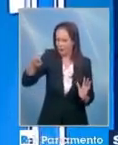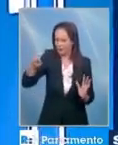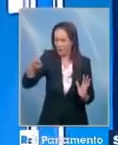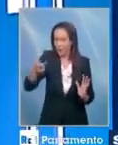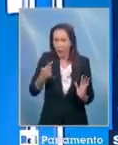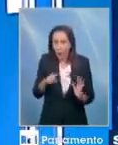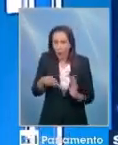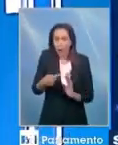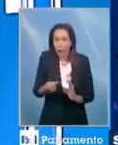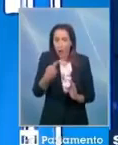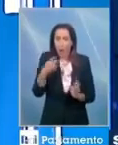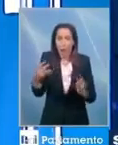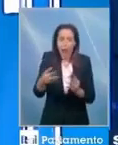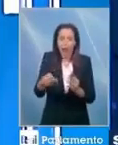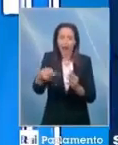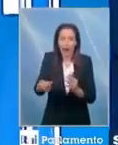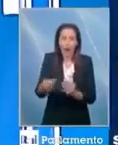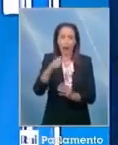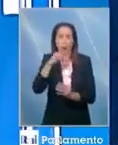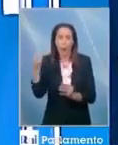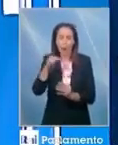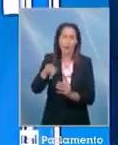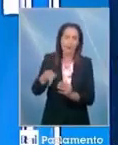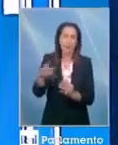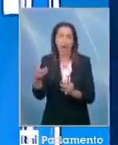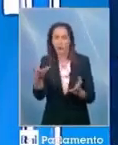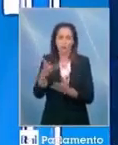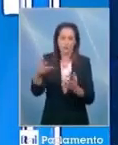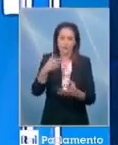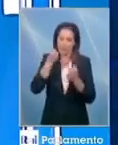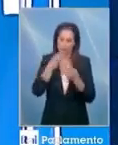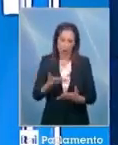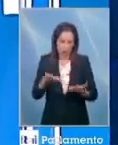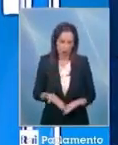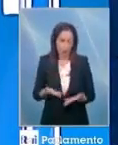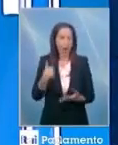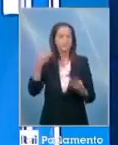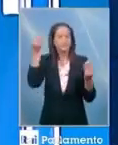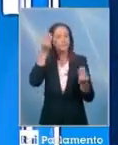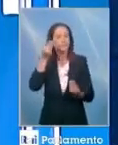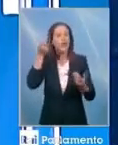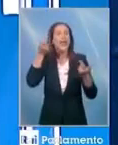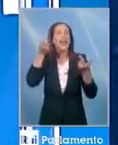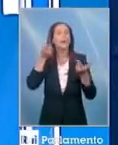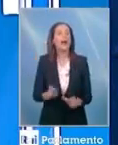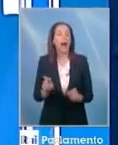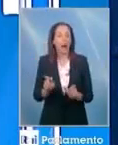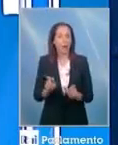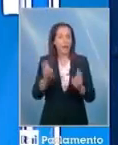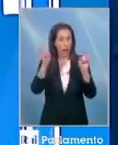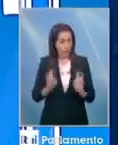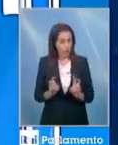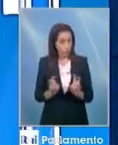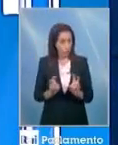guerra contro la Russia economica che poi ci ha portato a questo disastro. Quindi riflettere bene su quali sono le cause, si creano le